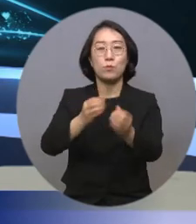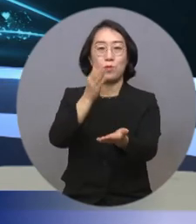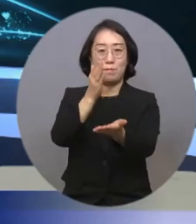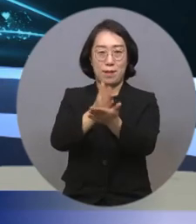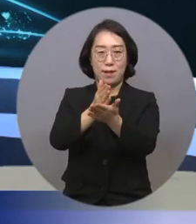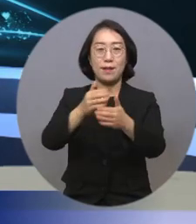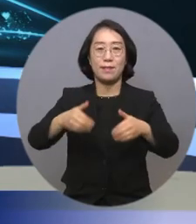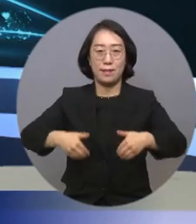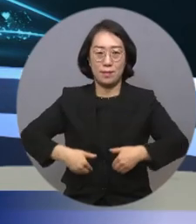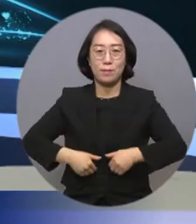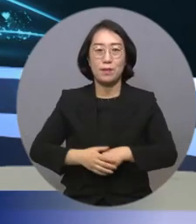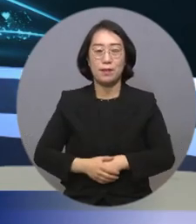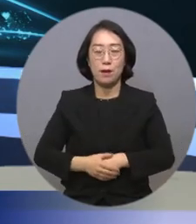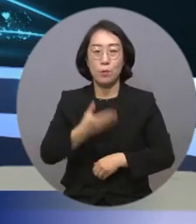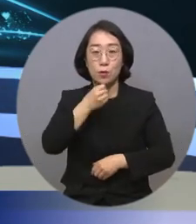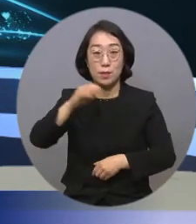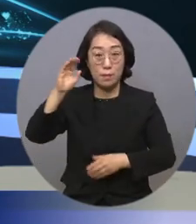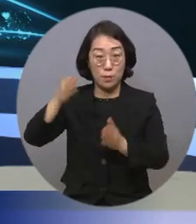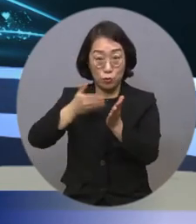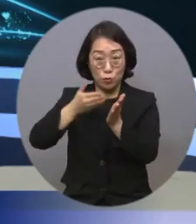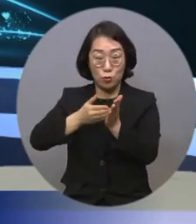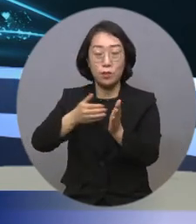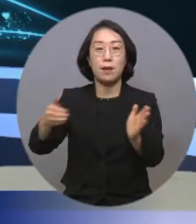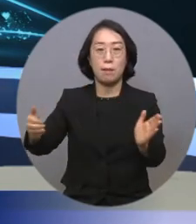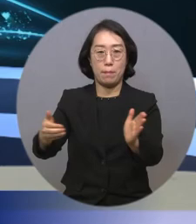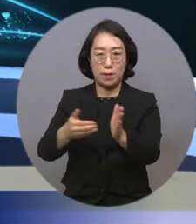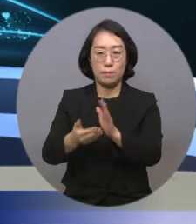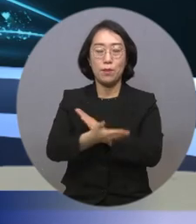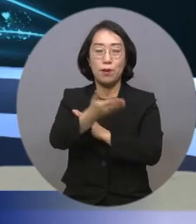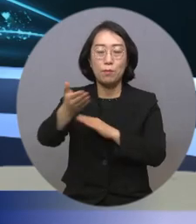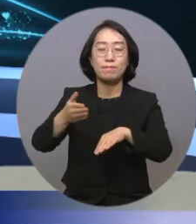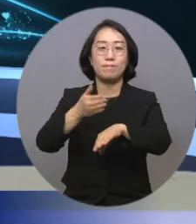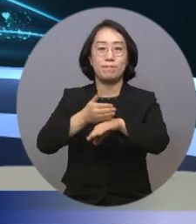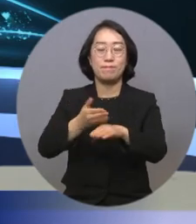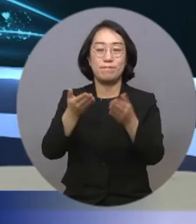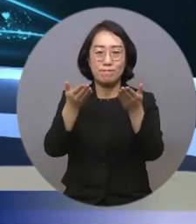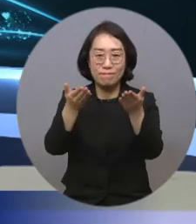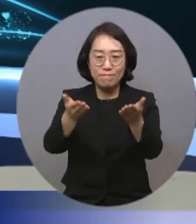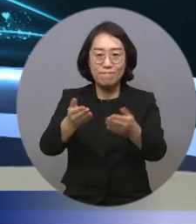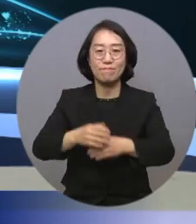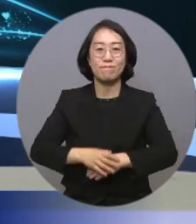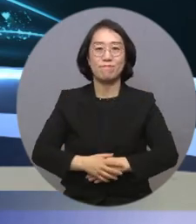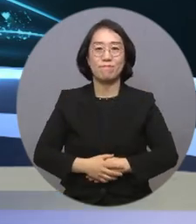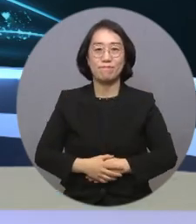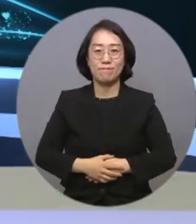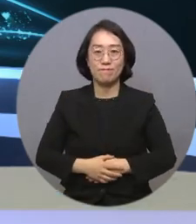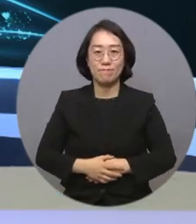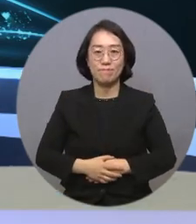말아야겠습니다. 이상 복지TV 뉴스를 마칩니다. 시청해주신 여러분 고맙습니다.